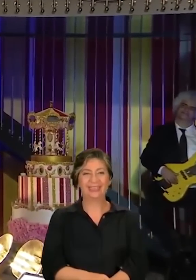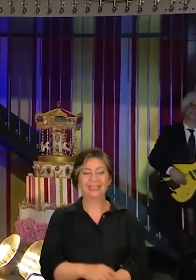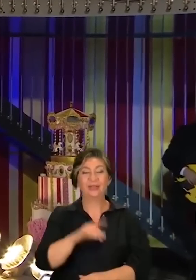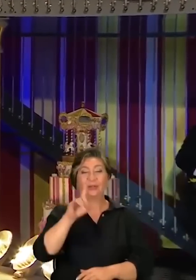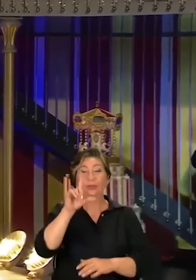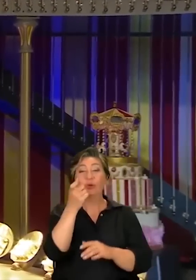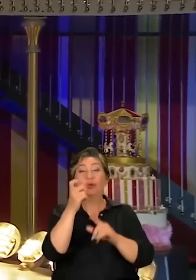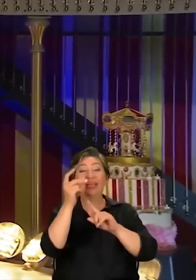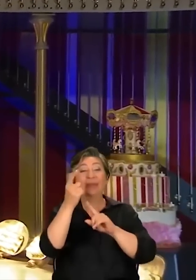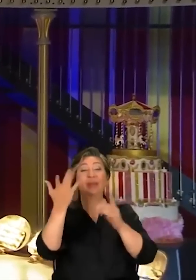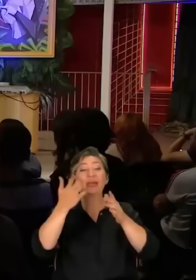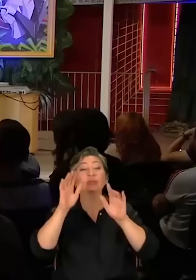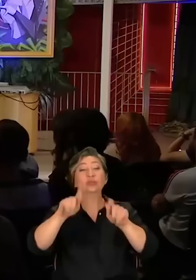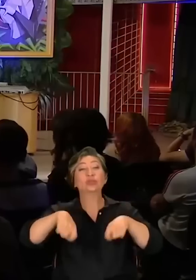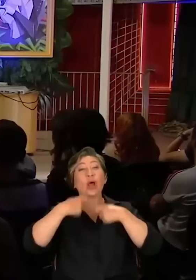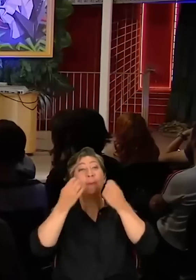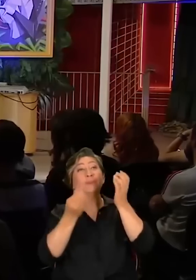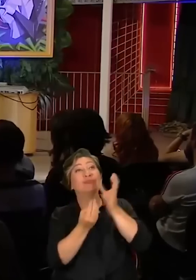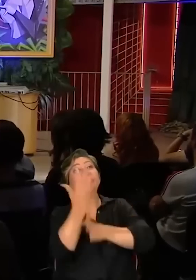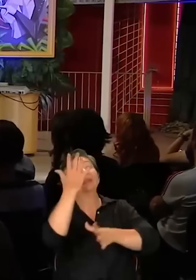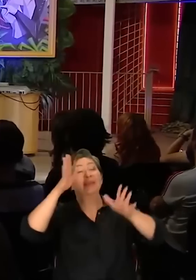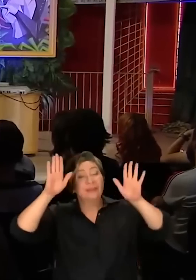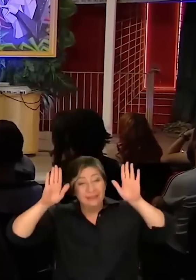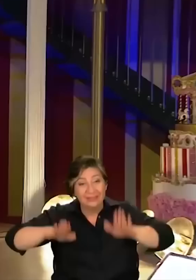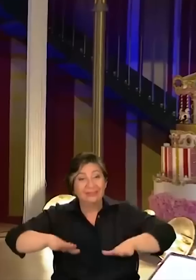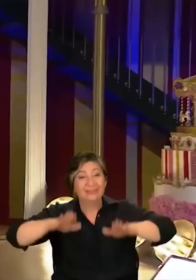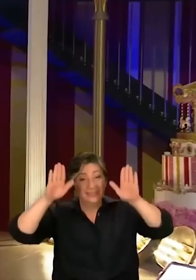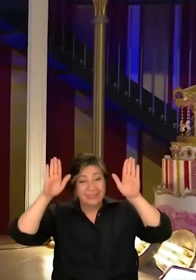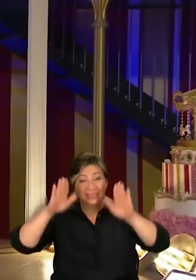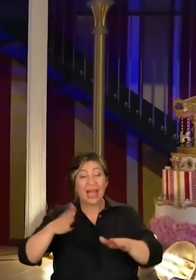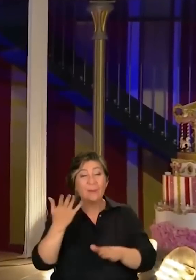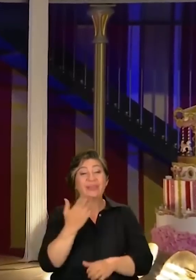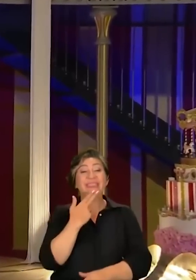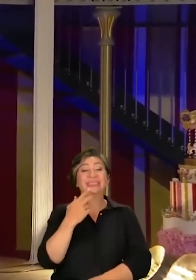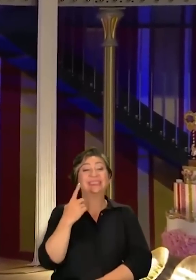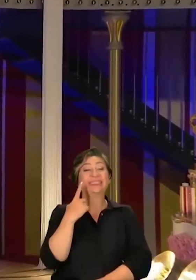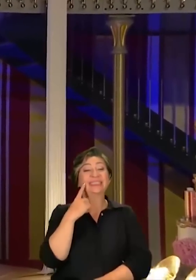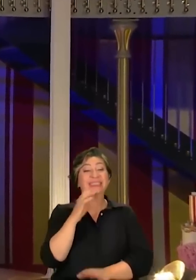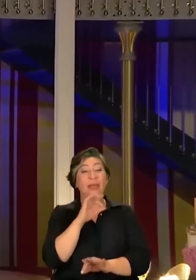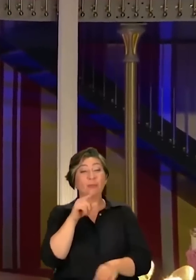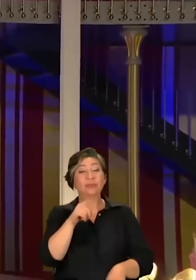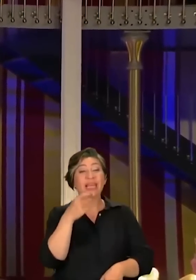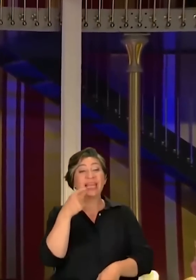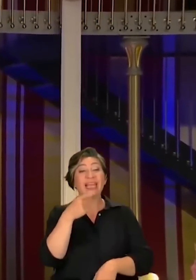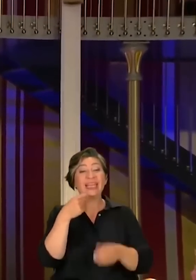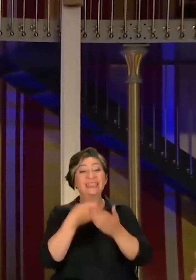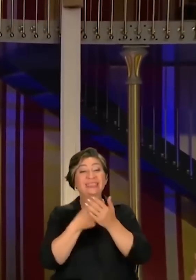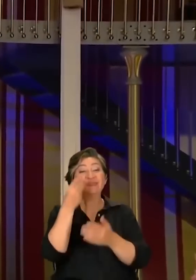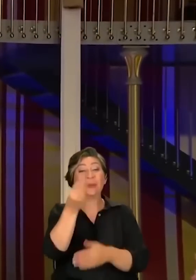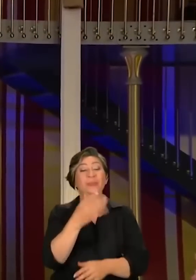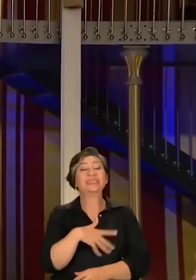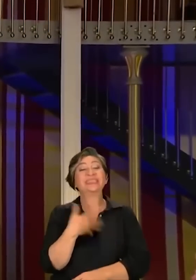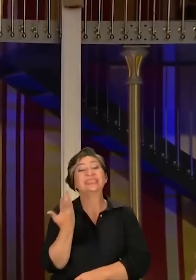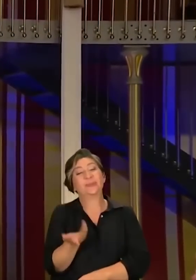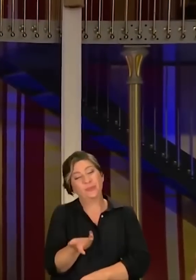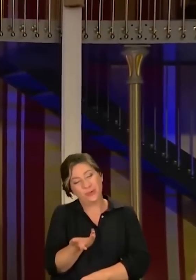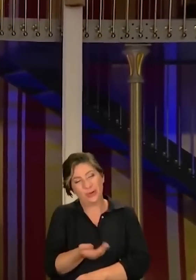Ve Louis bile tapınıyor. Çorap doğdu diyor. Fakat Seda Sayan tam burada isim vermek istemiyor.